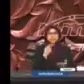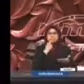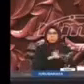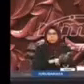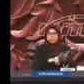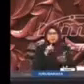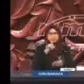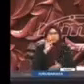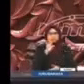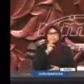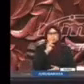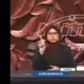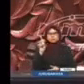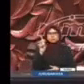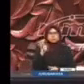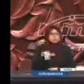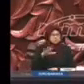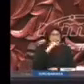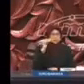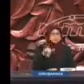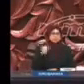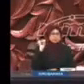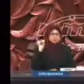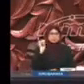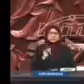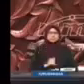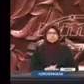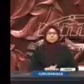1971 dan waktu yang semalam